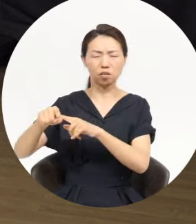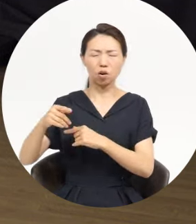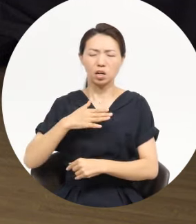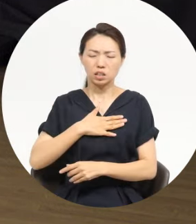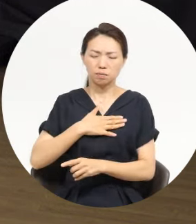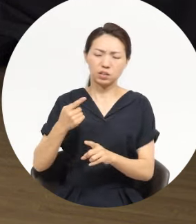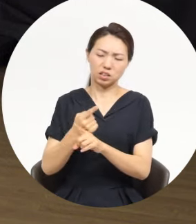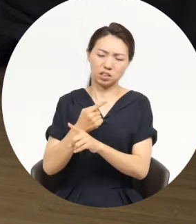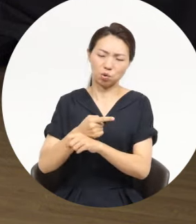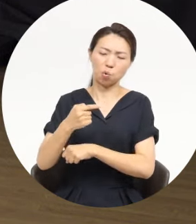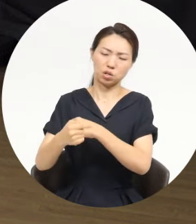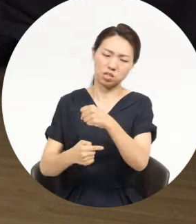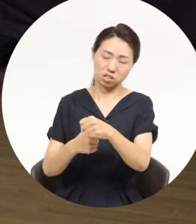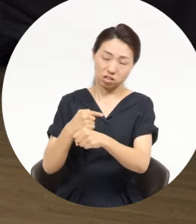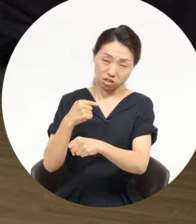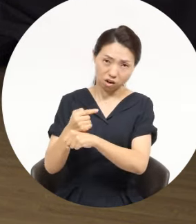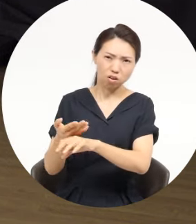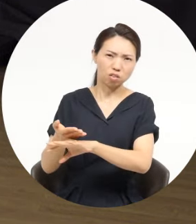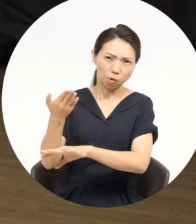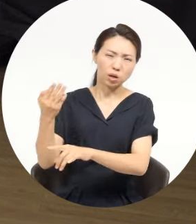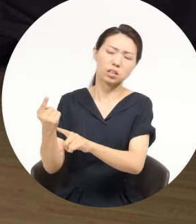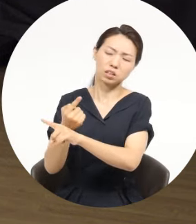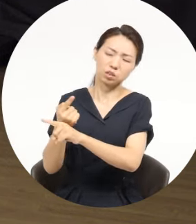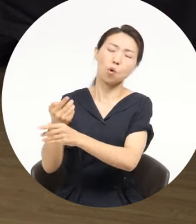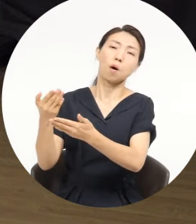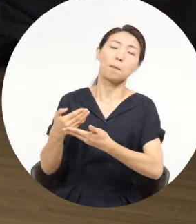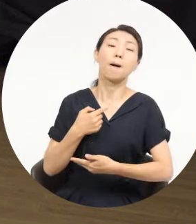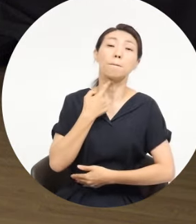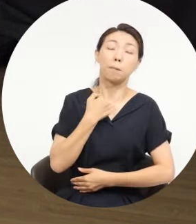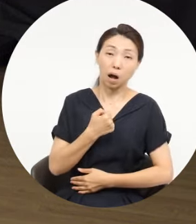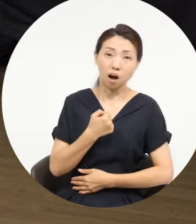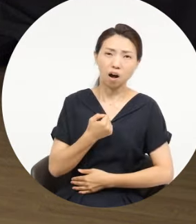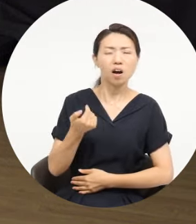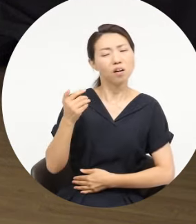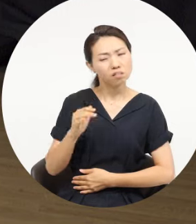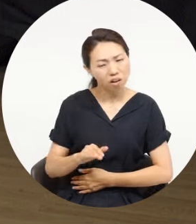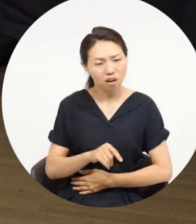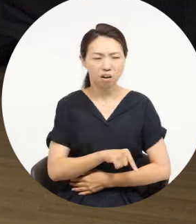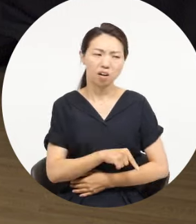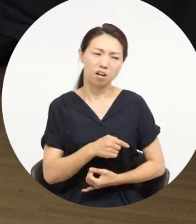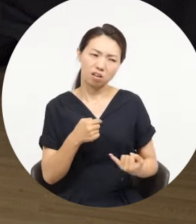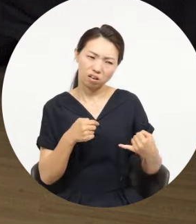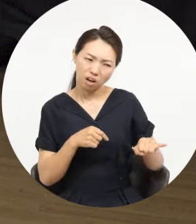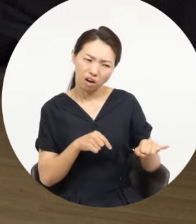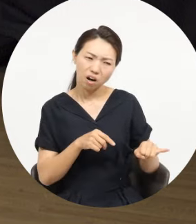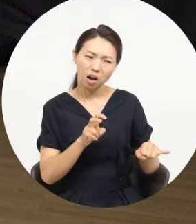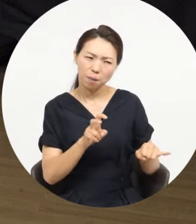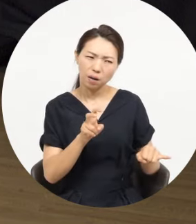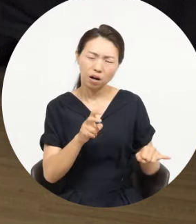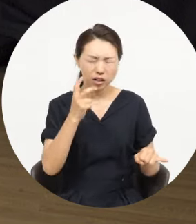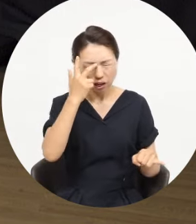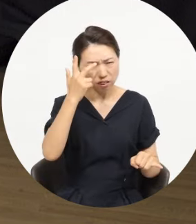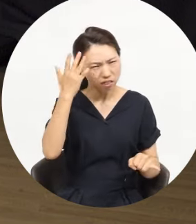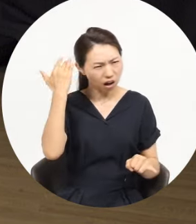했었거든요. 굴고 나서 많이 좋아졌었는데 그게 계속 상처로 돼 있는 것 같아요.